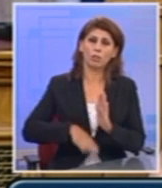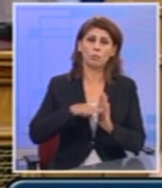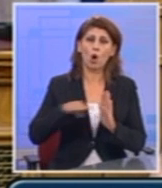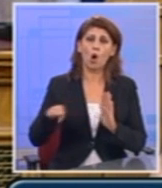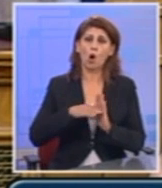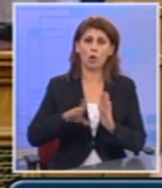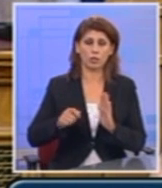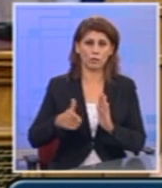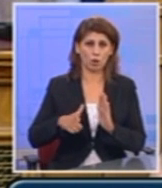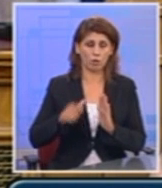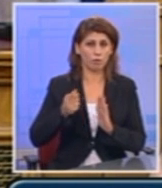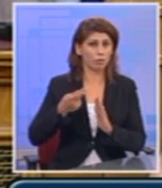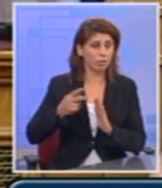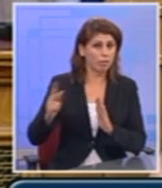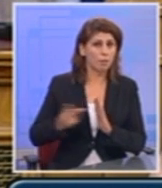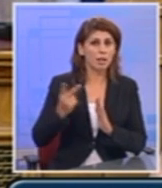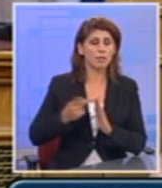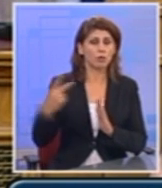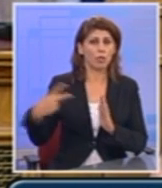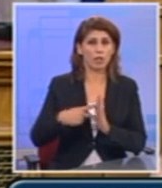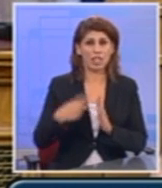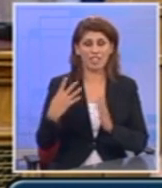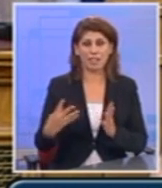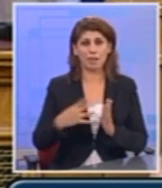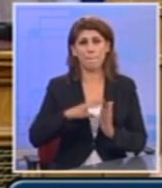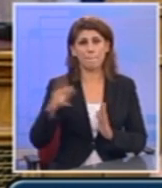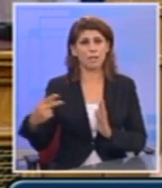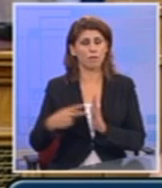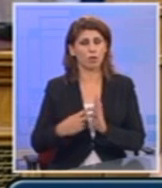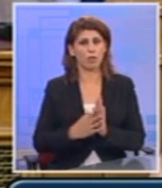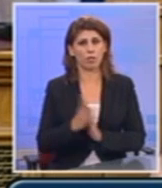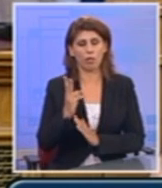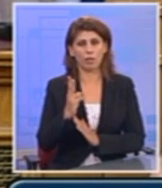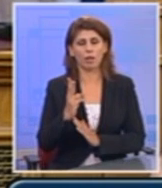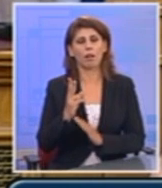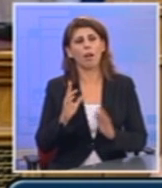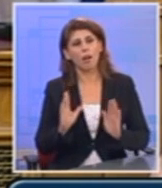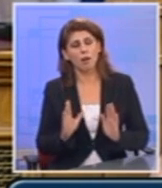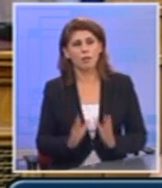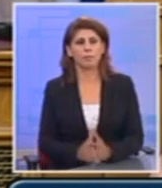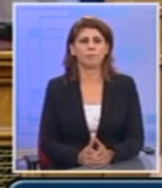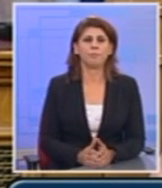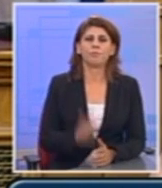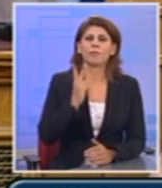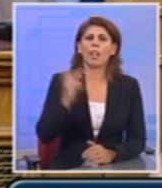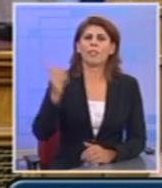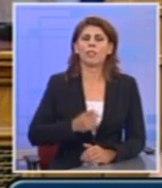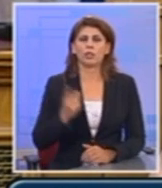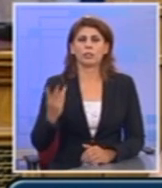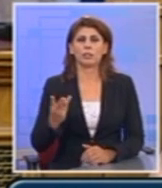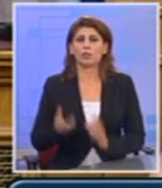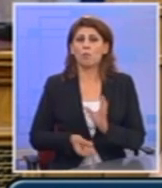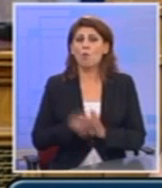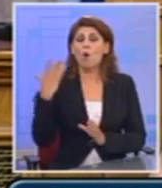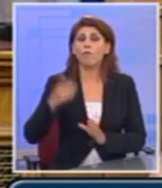σχετικής φτώχιας σχεδόν διπλασιάστηκε από το 2009 ως το 2012 ενώ τα 2/3 των νέων φτωχών